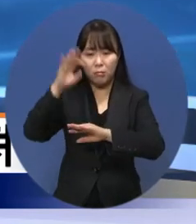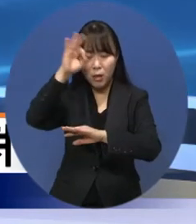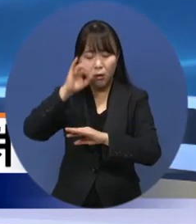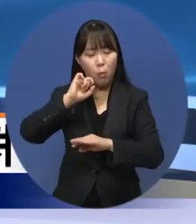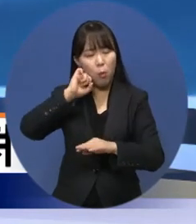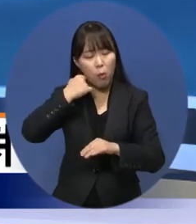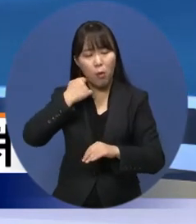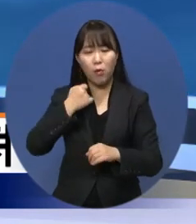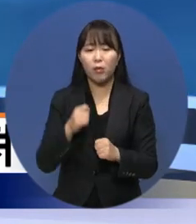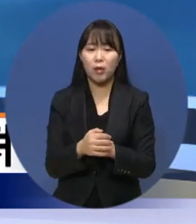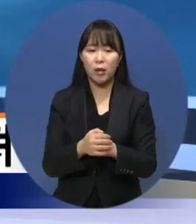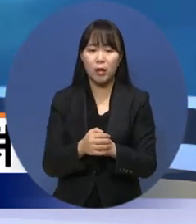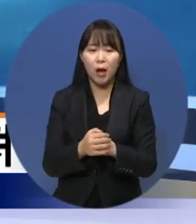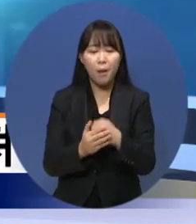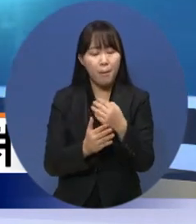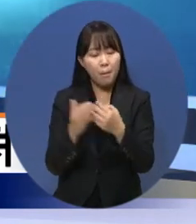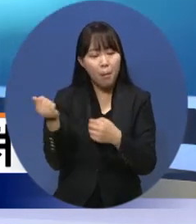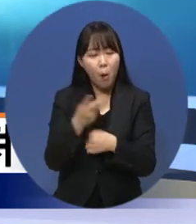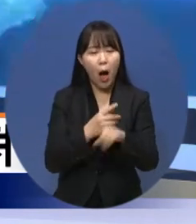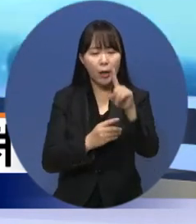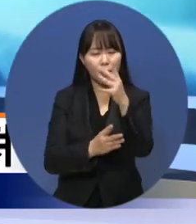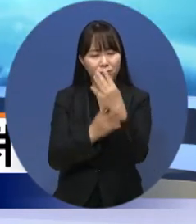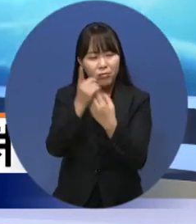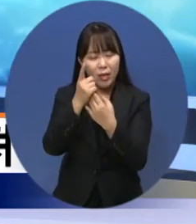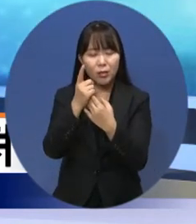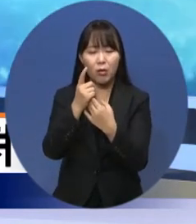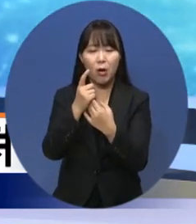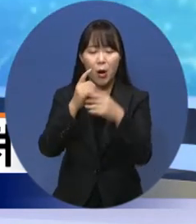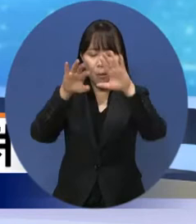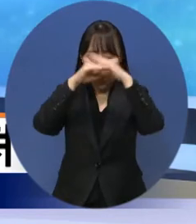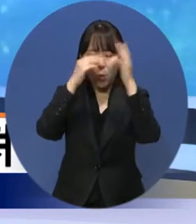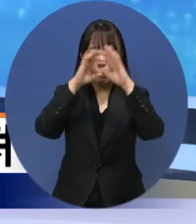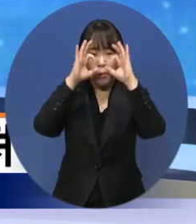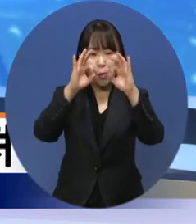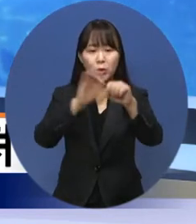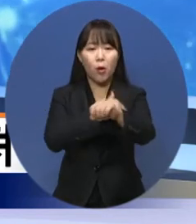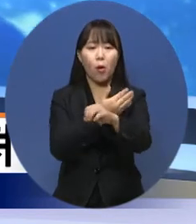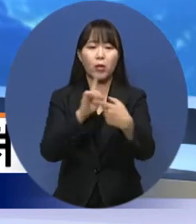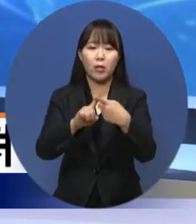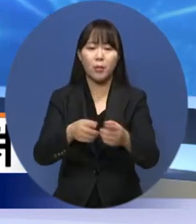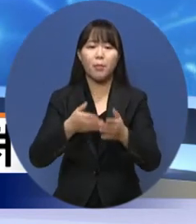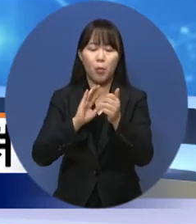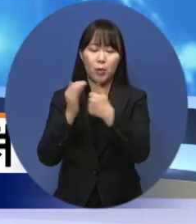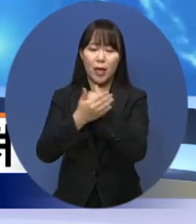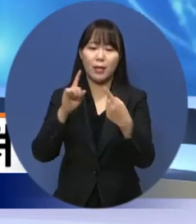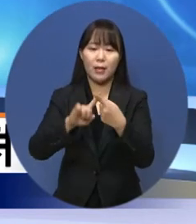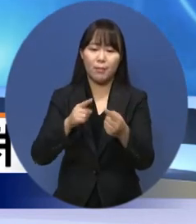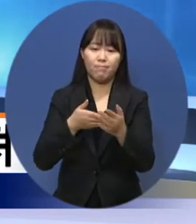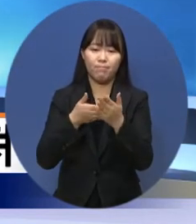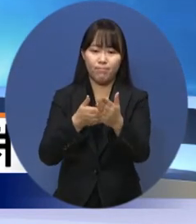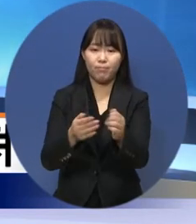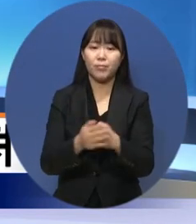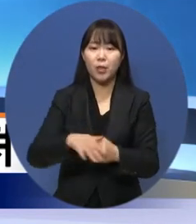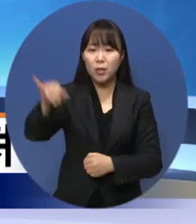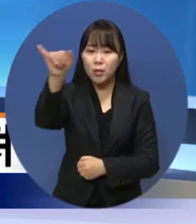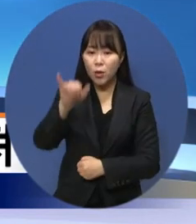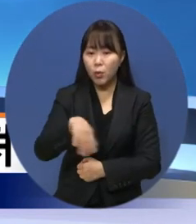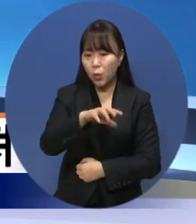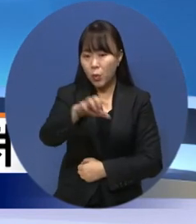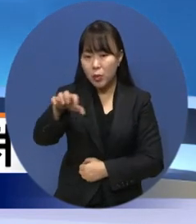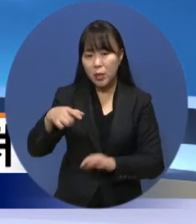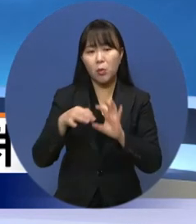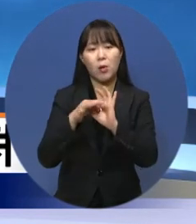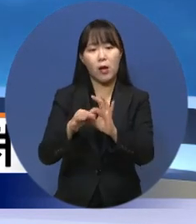힘들다 며 단일번호로 통일의 모두의 시청권 을 보장해 달라는 청원이 얻습니다 전국 각지에서